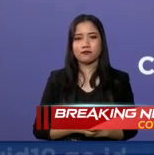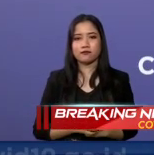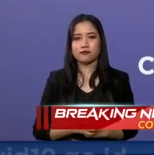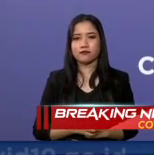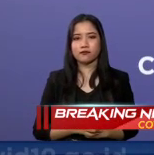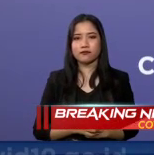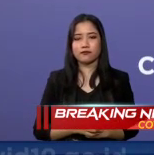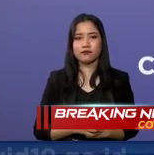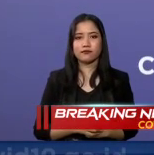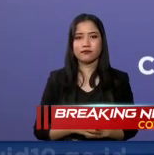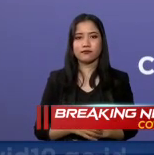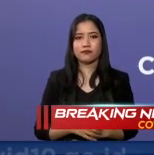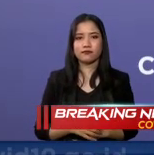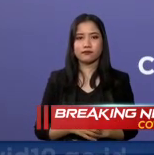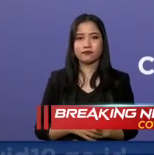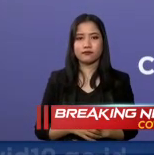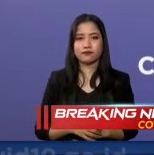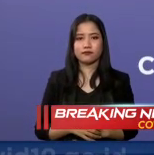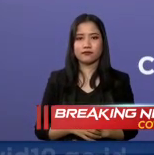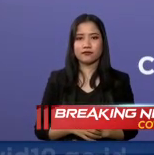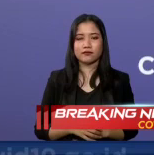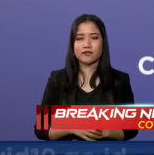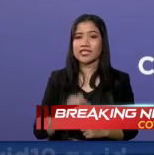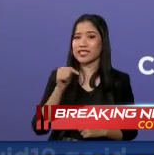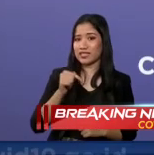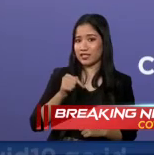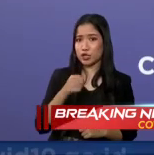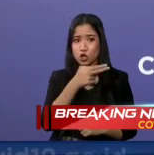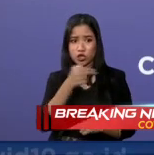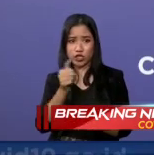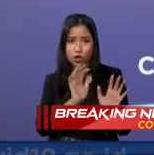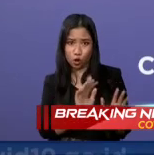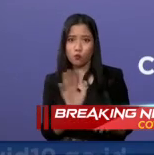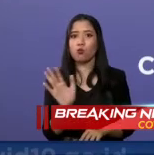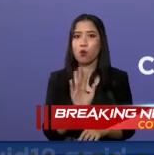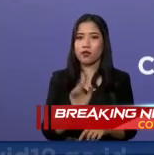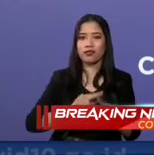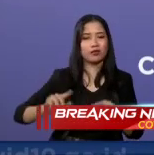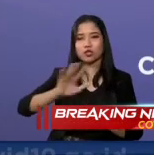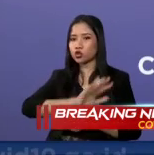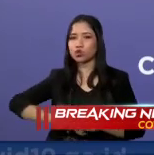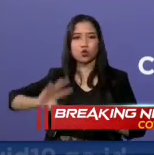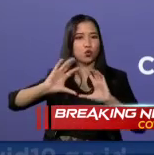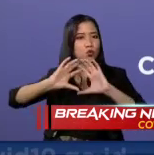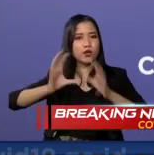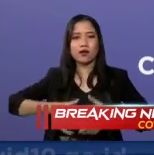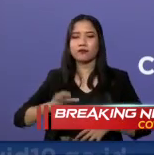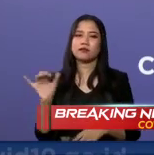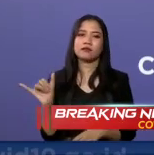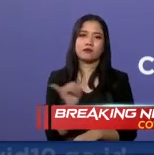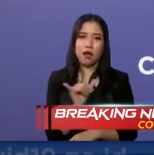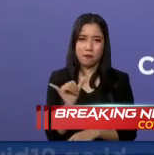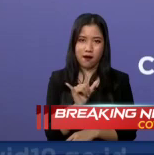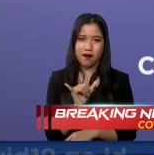bukan hanya dilakukan oleh bangsa kita seluruh dunia menyikapi hal yang sama